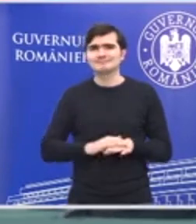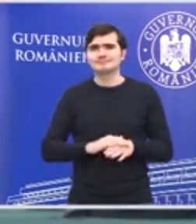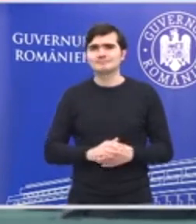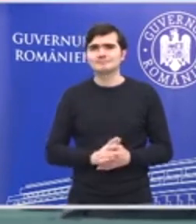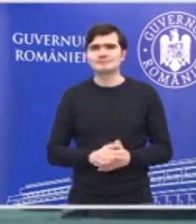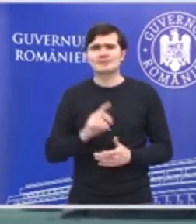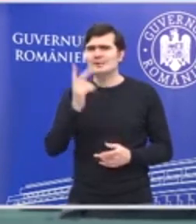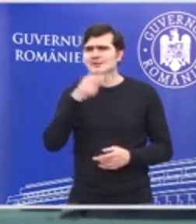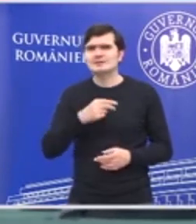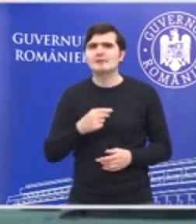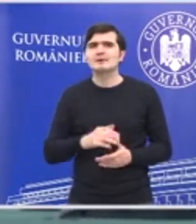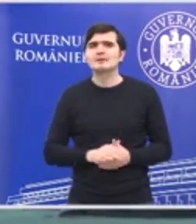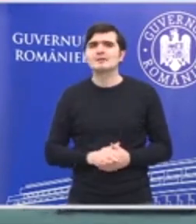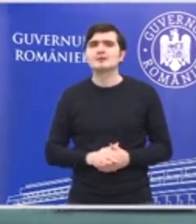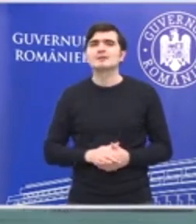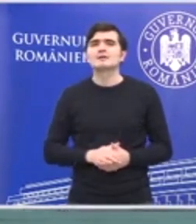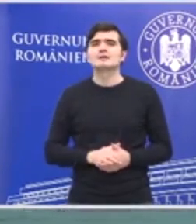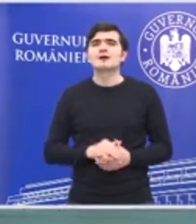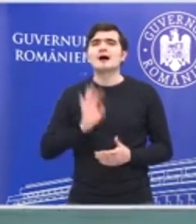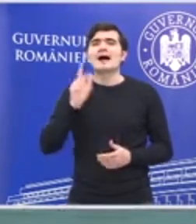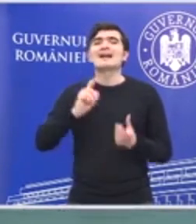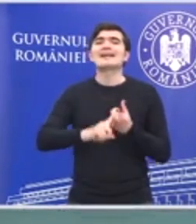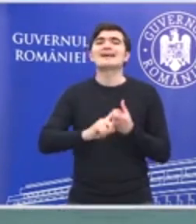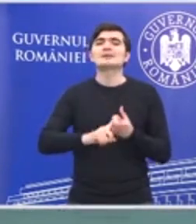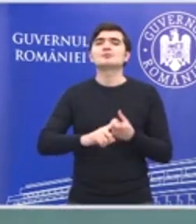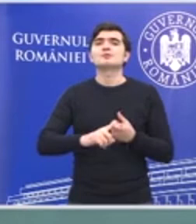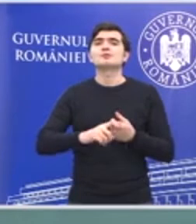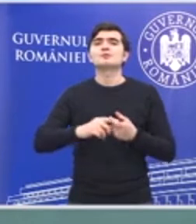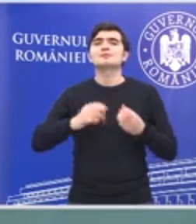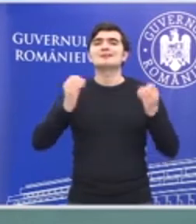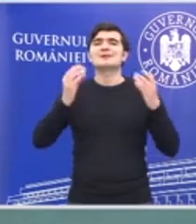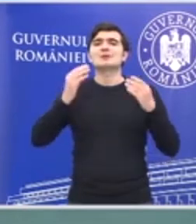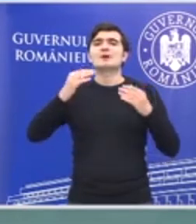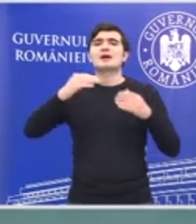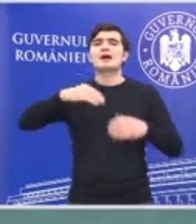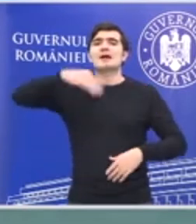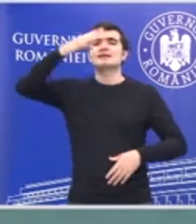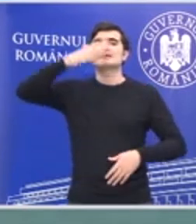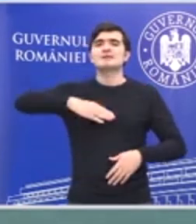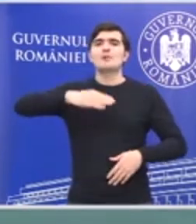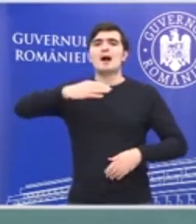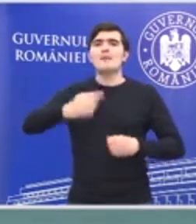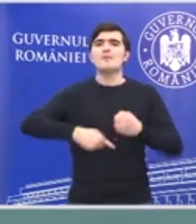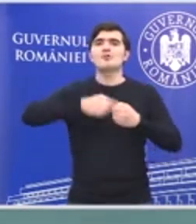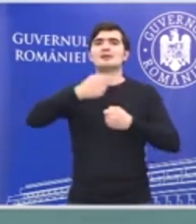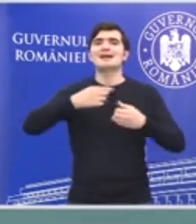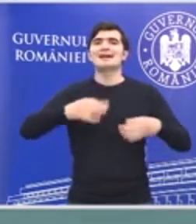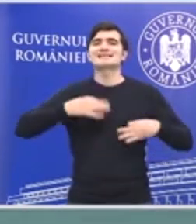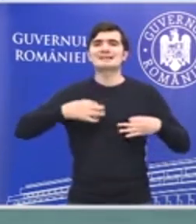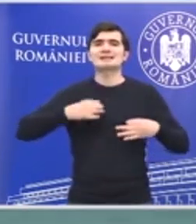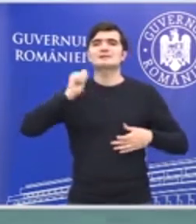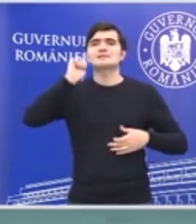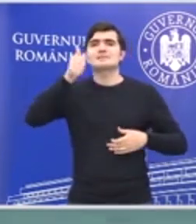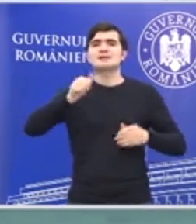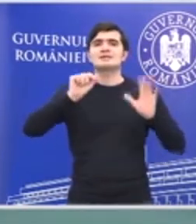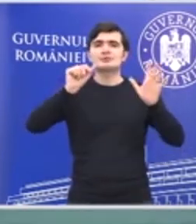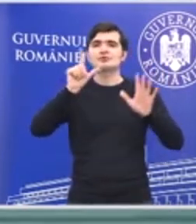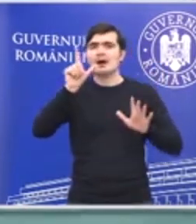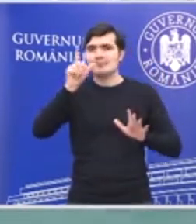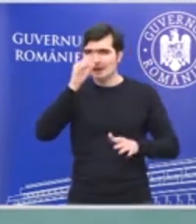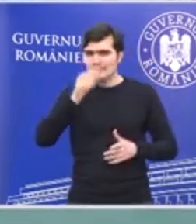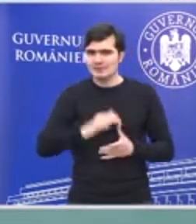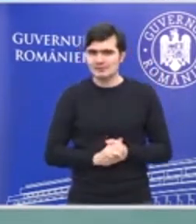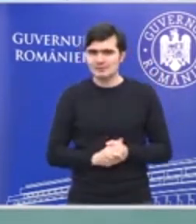N-am înțeles foarte bine răspunsul, doamnei Pistor. Are legătură cu Ziua Sănătății, Ziua Mondială a Sănătății, care este mâine pe 7 aprilie. Și încă o